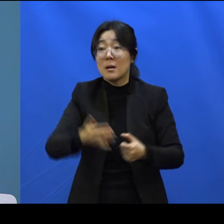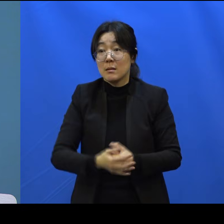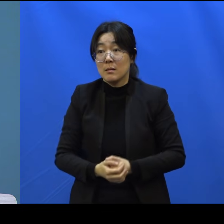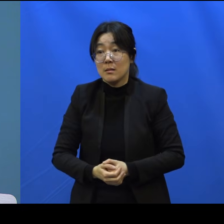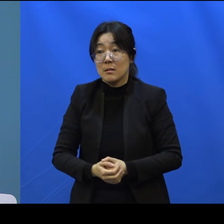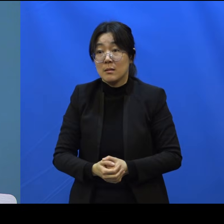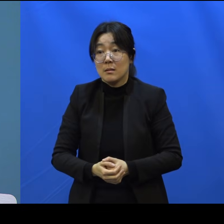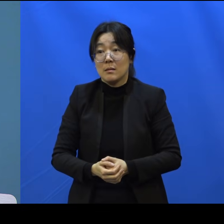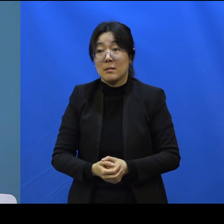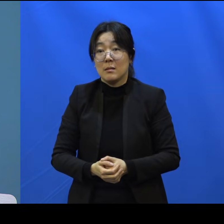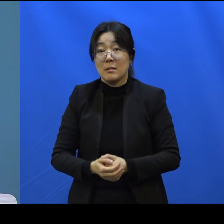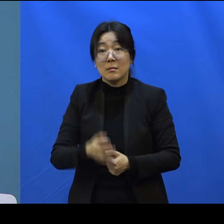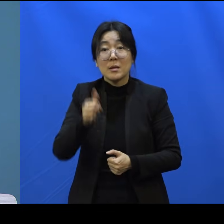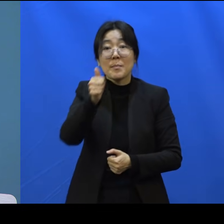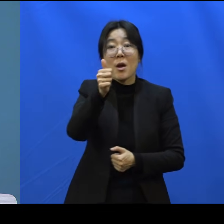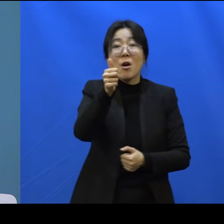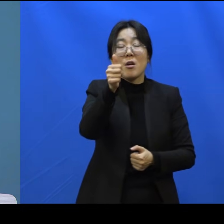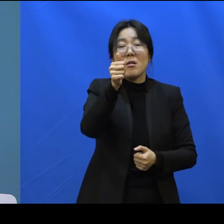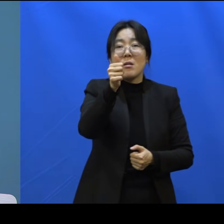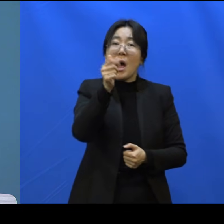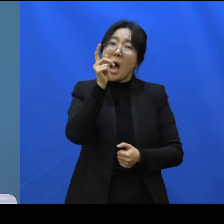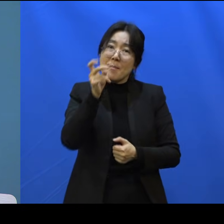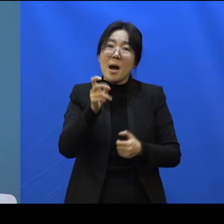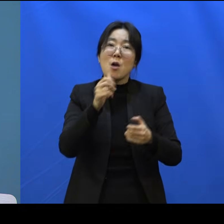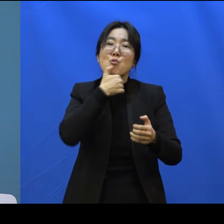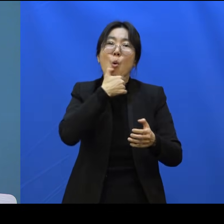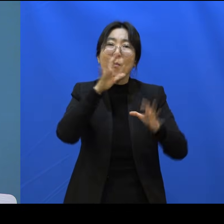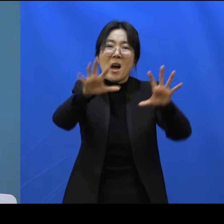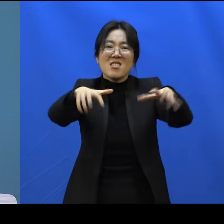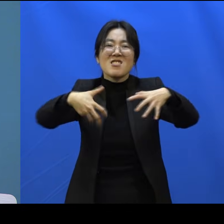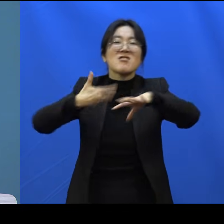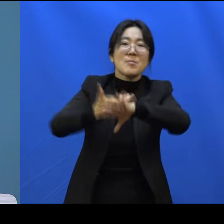그러면 예수님은 혁명가는 될 수 있지만 구원자는 될 수가 없어요.